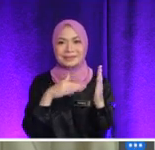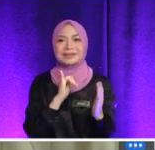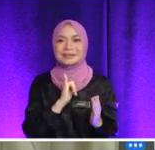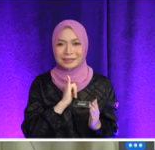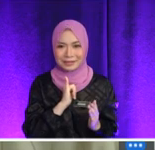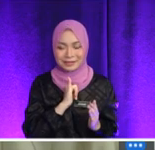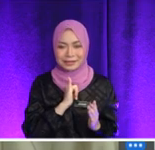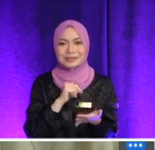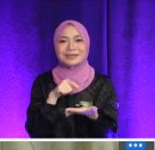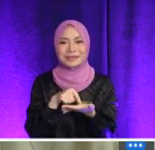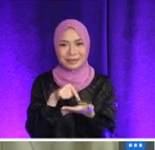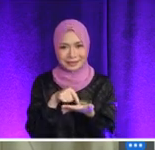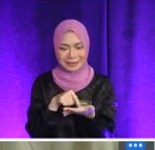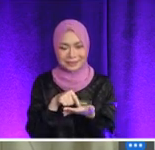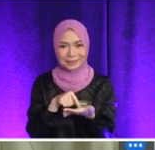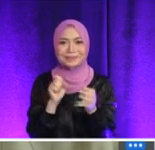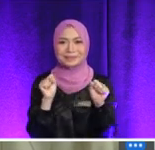ini boleh